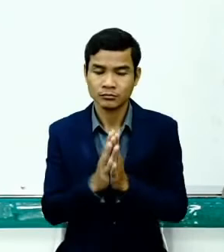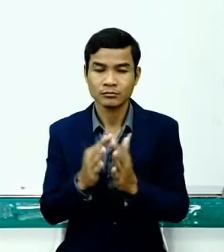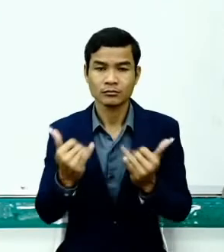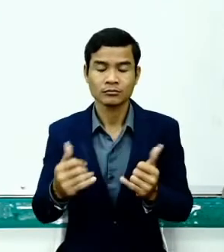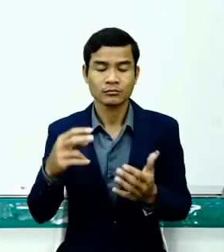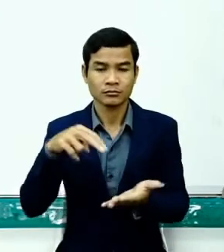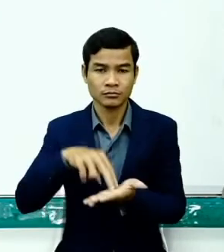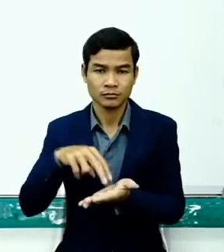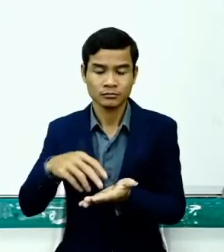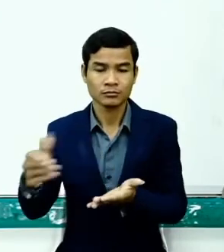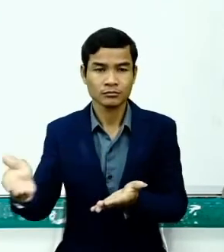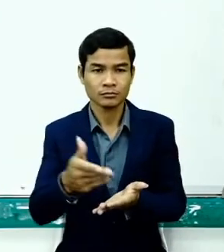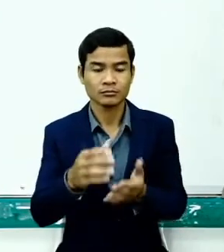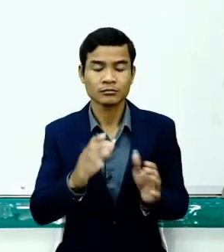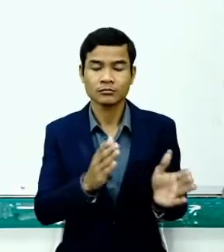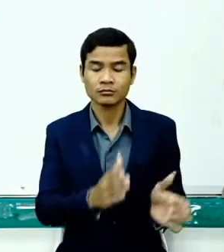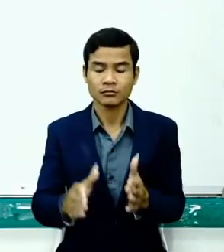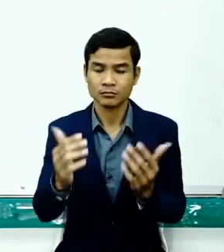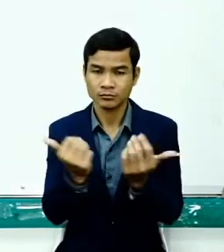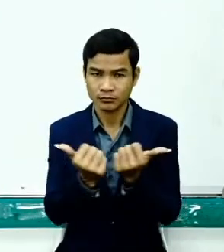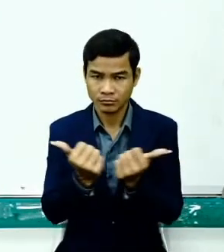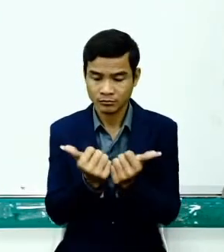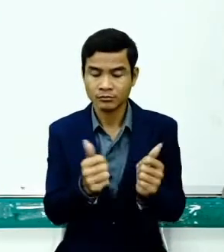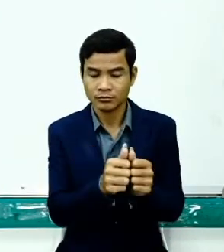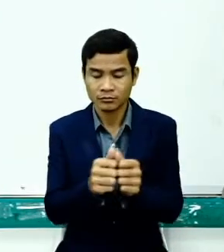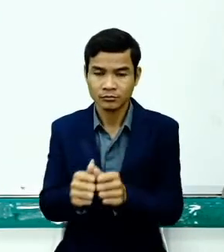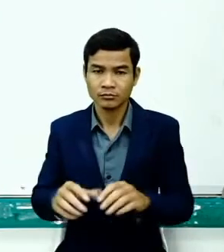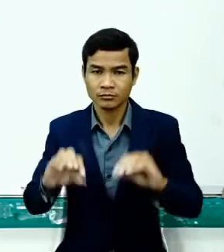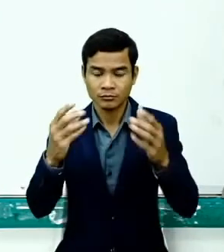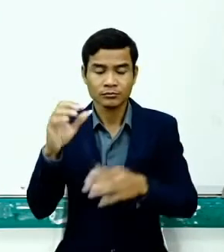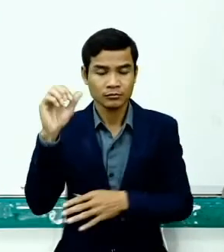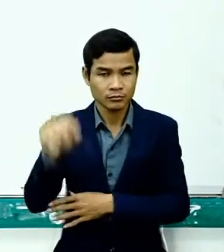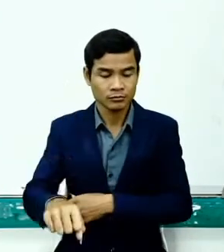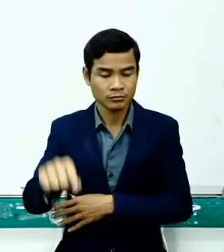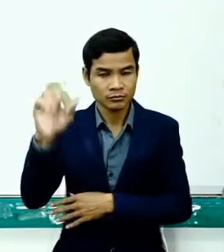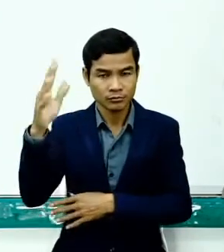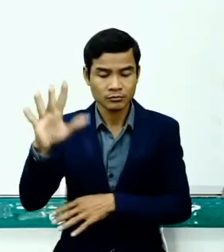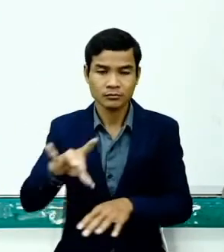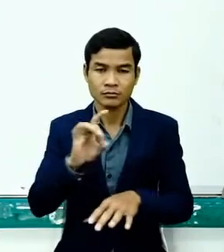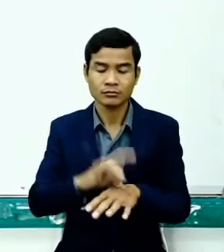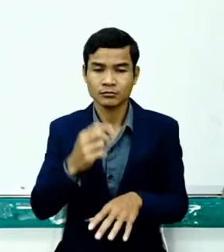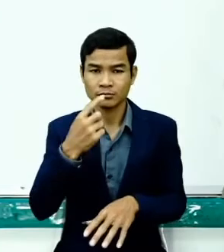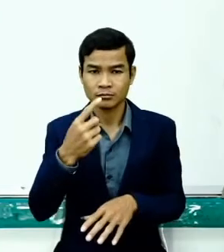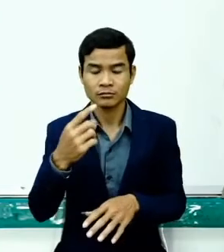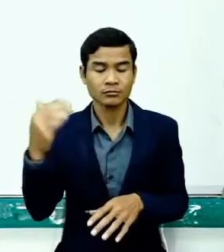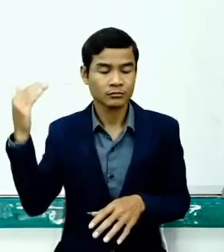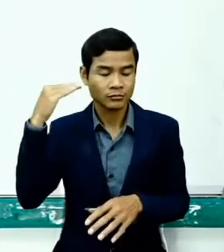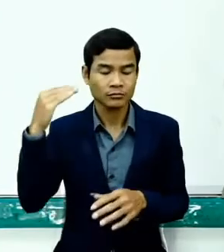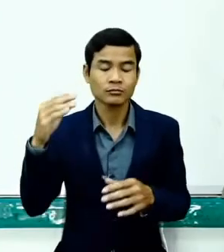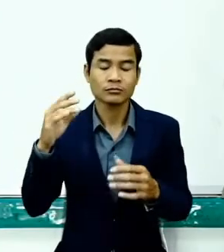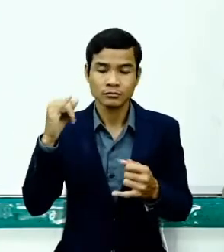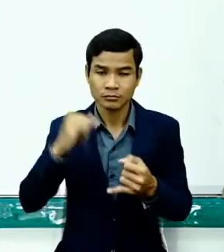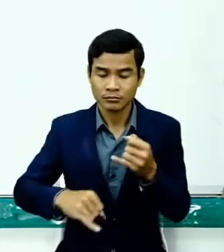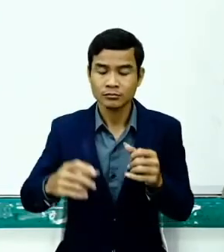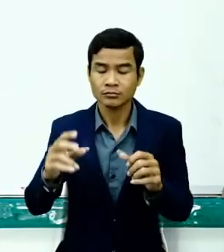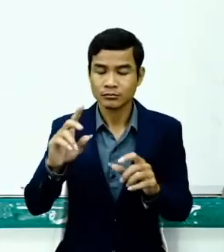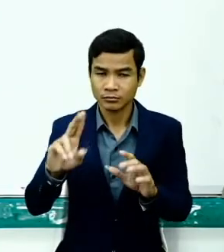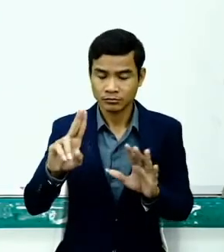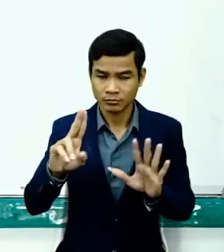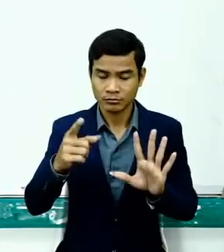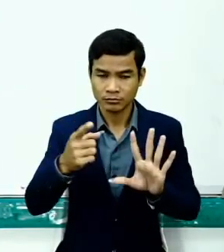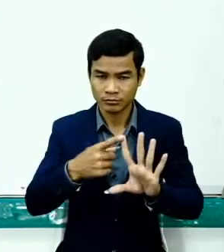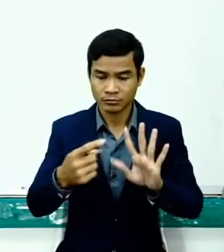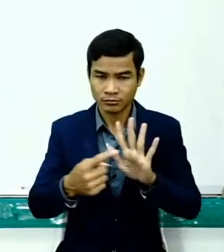ឡូវកូនក្រោកឈរឡើងដើម្បីត្រៀមខ្លួនលេងល្បែងបាទចាស់ឬក៏ទេជាមួយអ្នកគ្រូពេលដែលអ្នកគ្រូបន្លឺសូចុងអីយើងធ្វើដៃងក់ណា